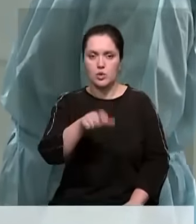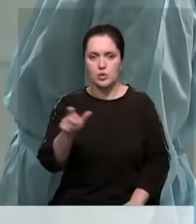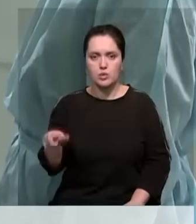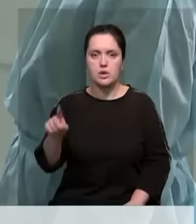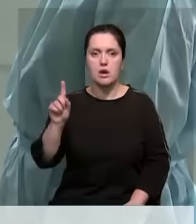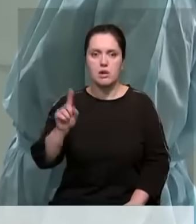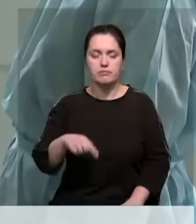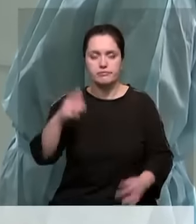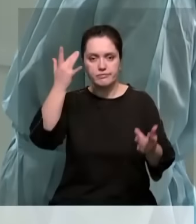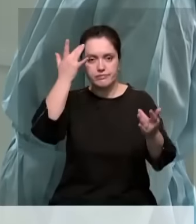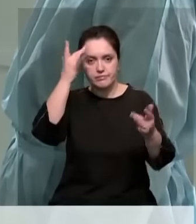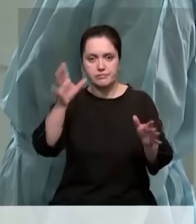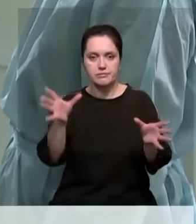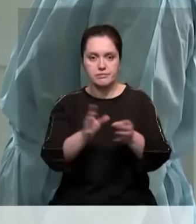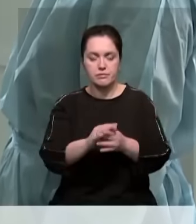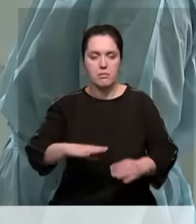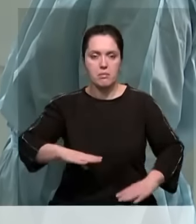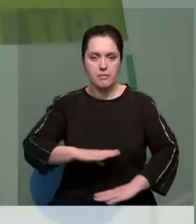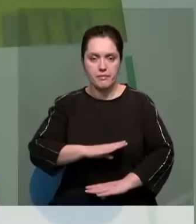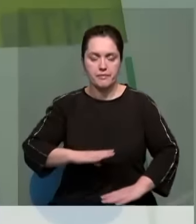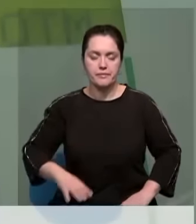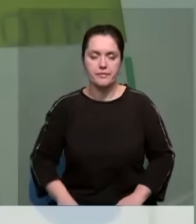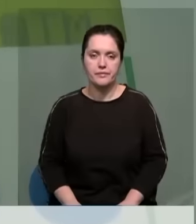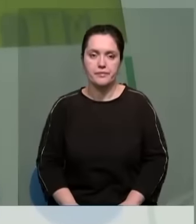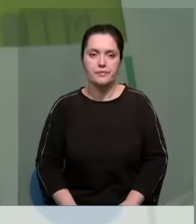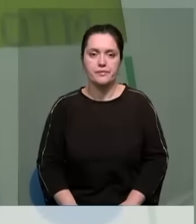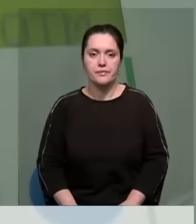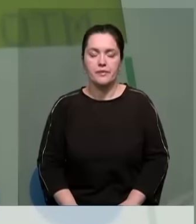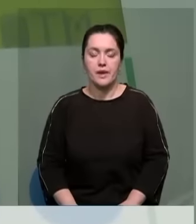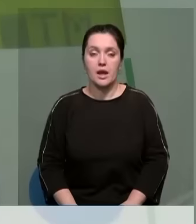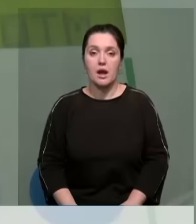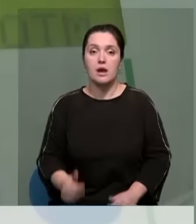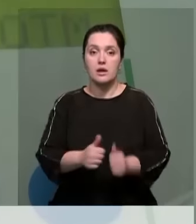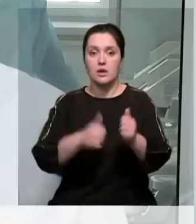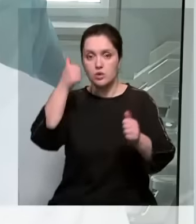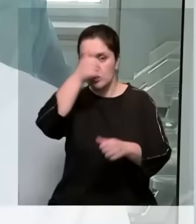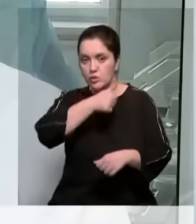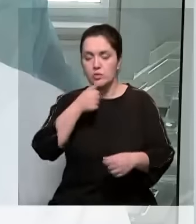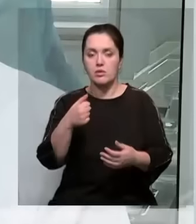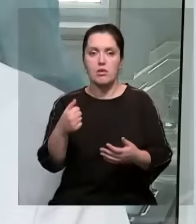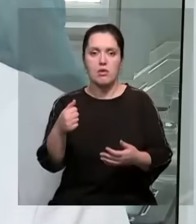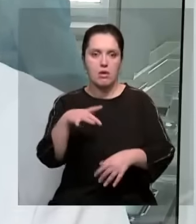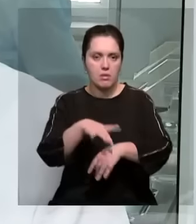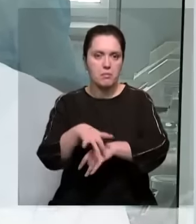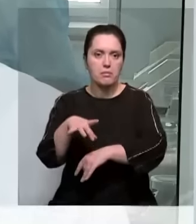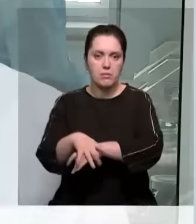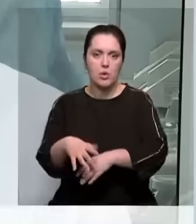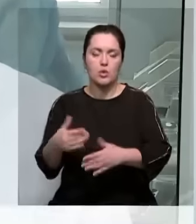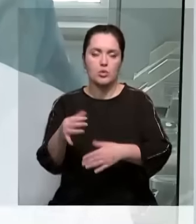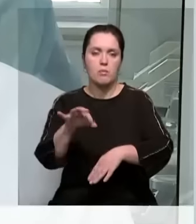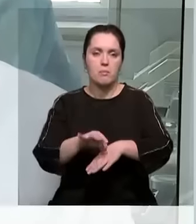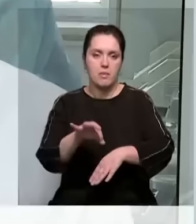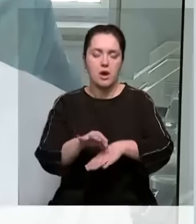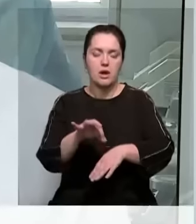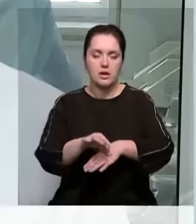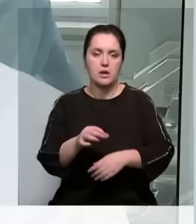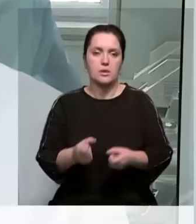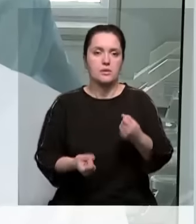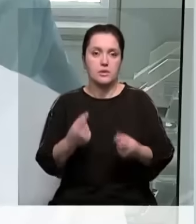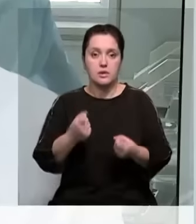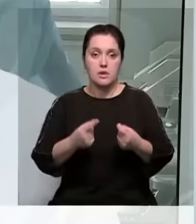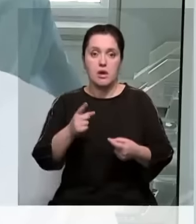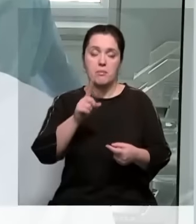после случайных связей. С каждым годом у нас регистрируются новые и новые случаи ВИЧ-инфекции. В основном это выявляется среди населения в